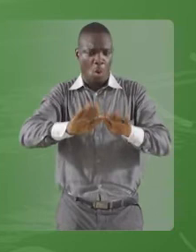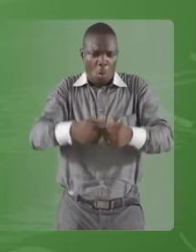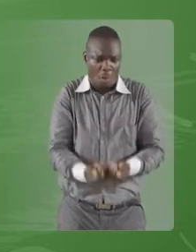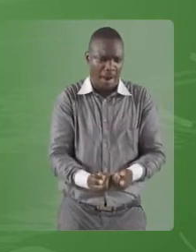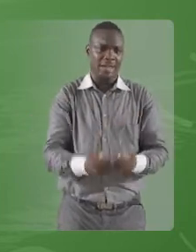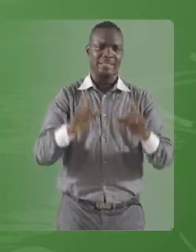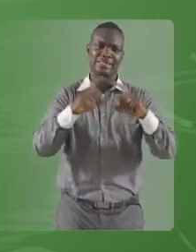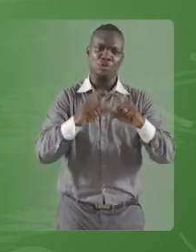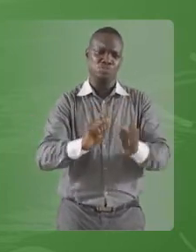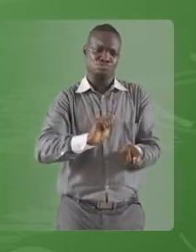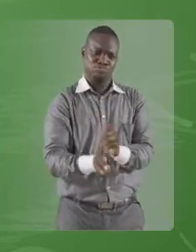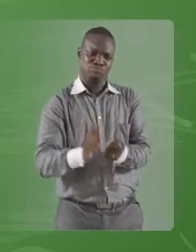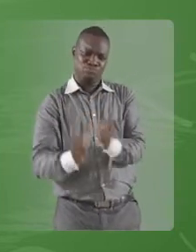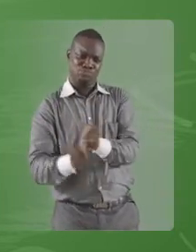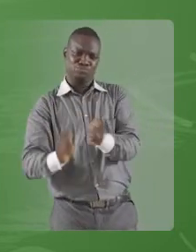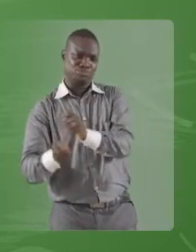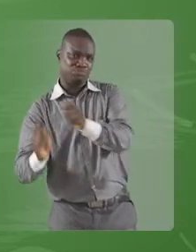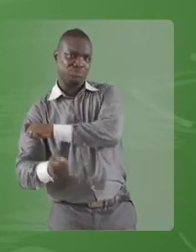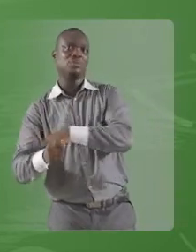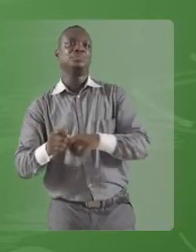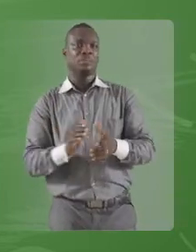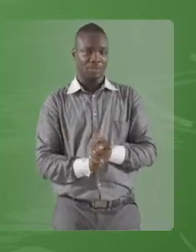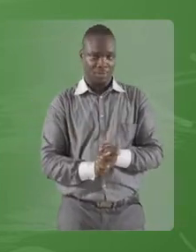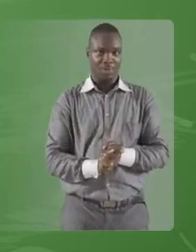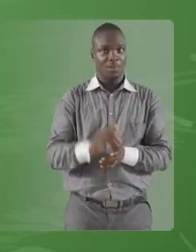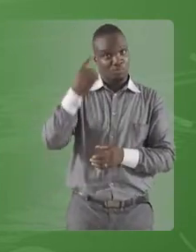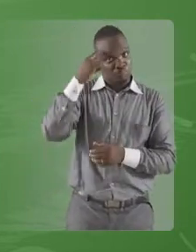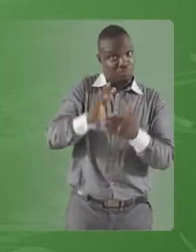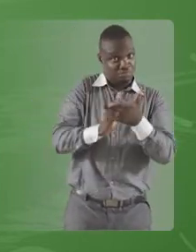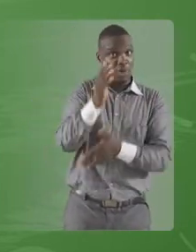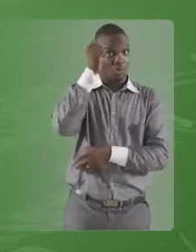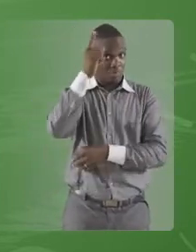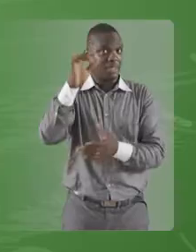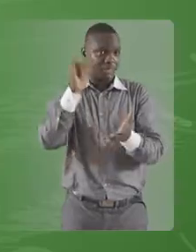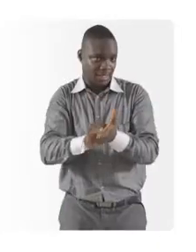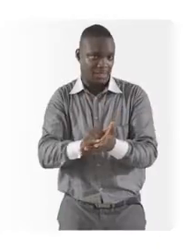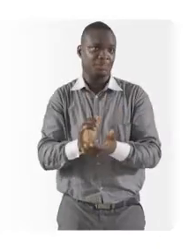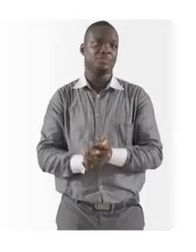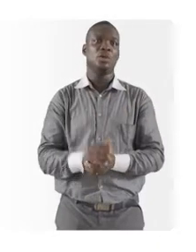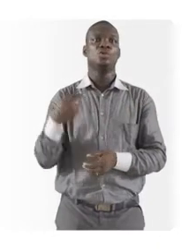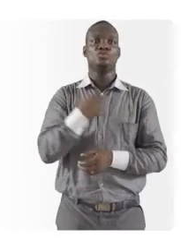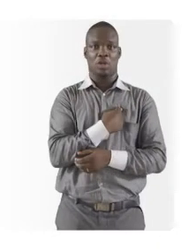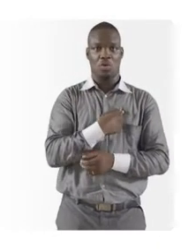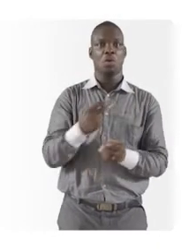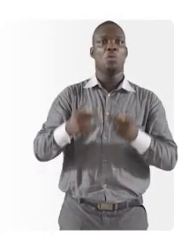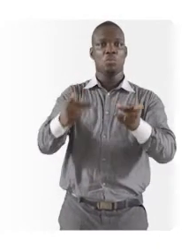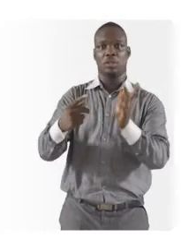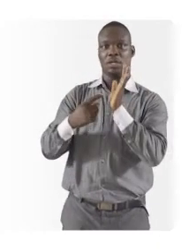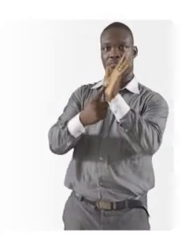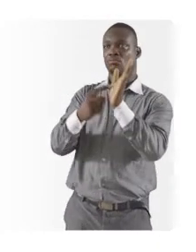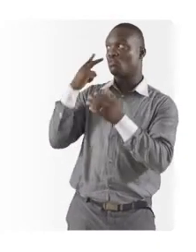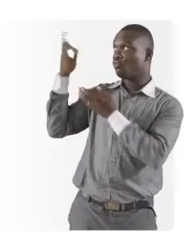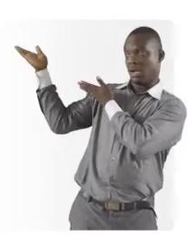mères de macrospores à la formation du sac embryonnaire, nous allons vous présenter